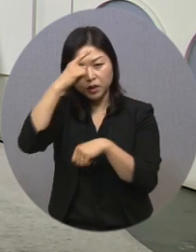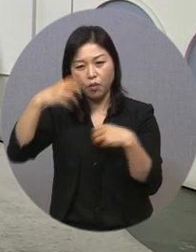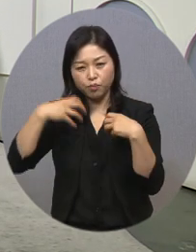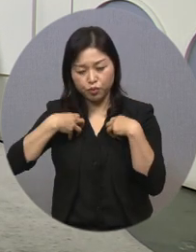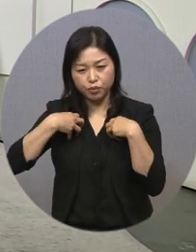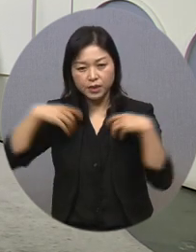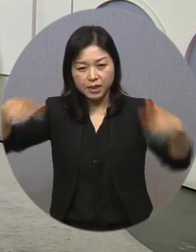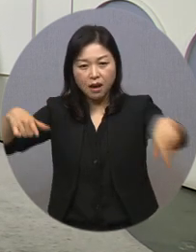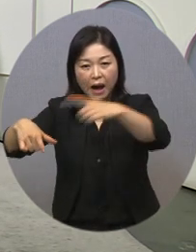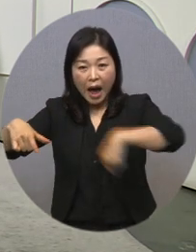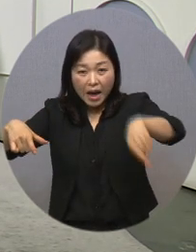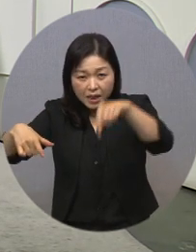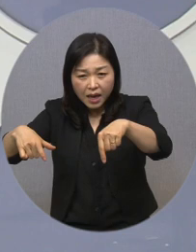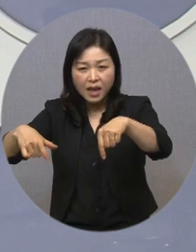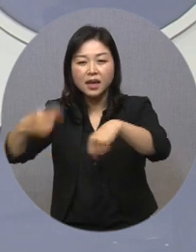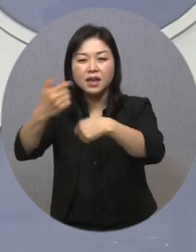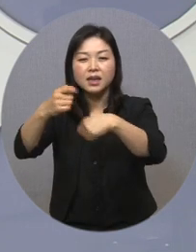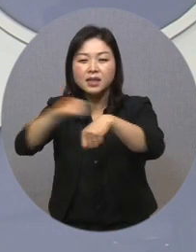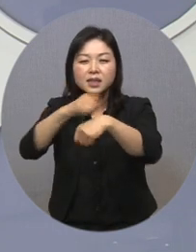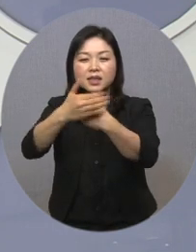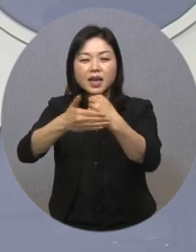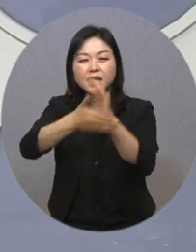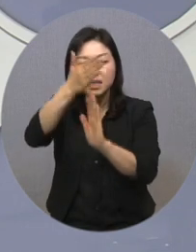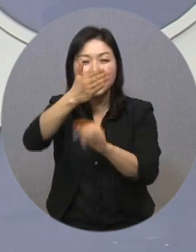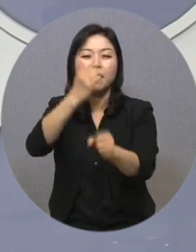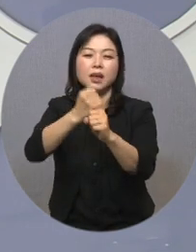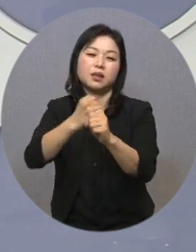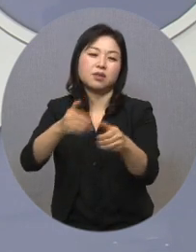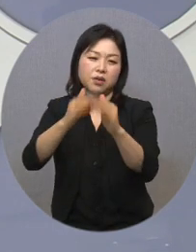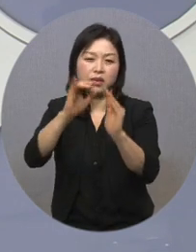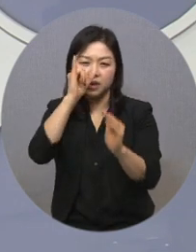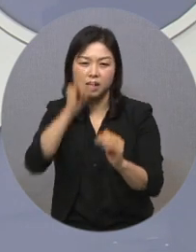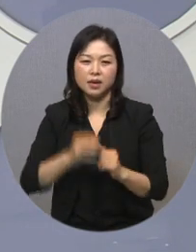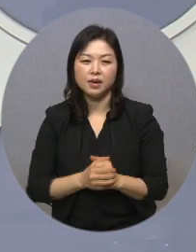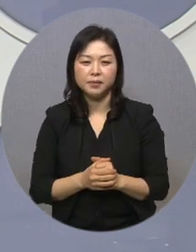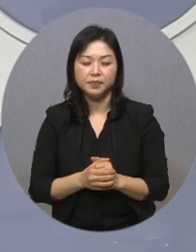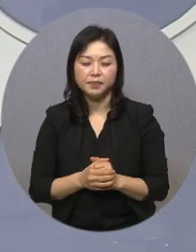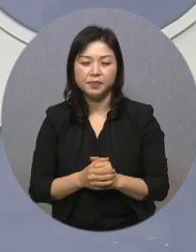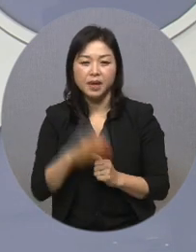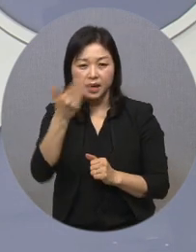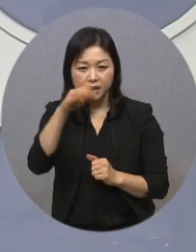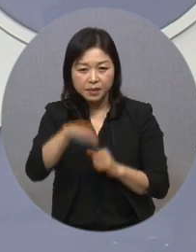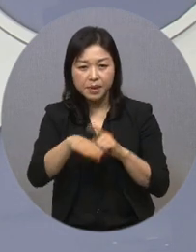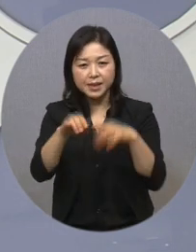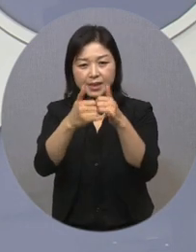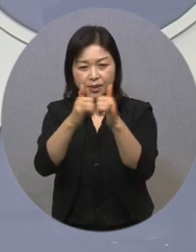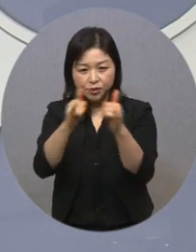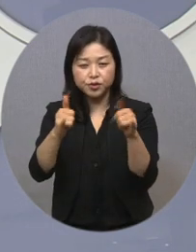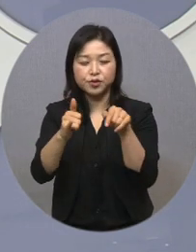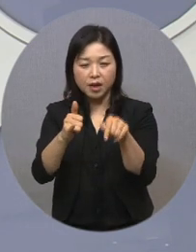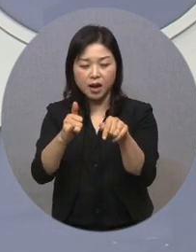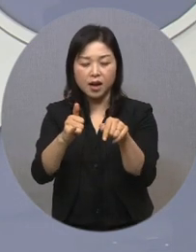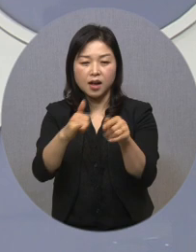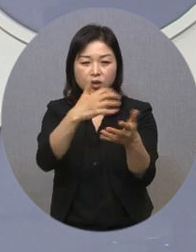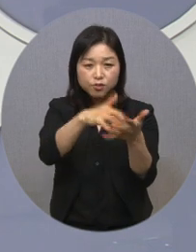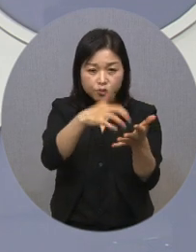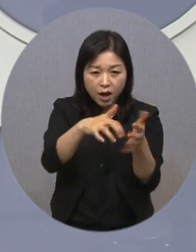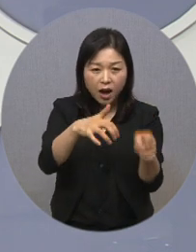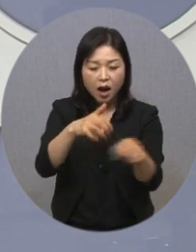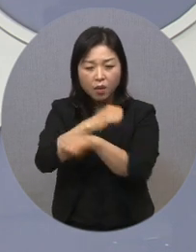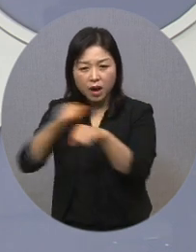변화가 없다라고 하는 말씀인 거고요. 그럼에도 궁극적으로다가는 인구가 역전현상이